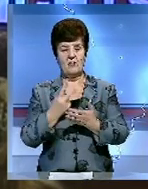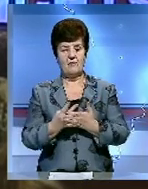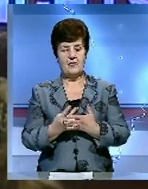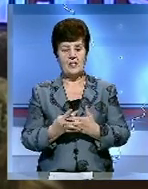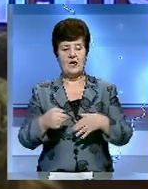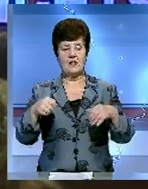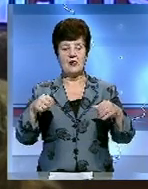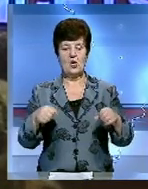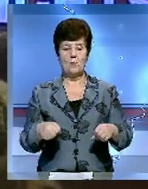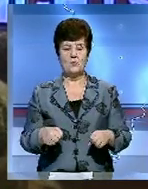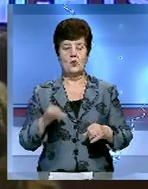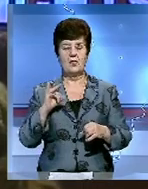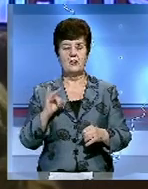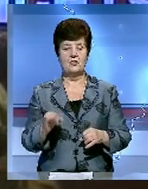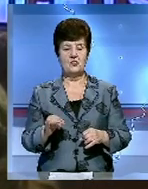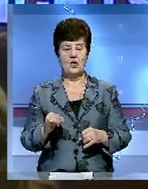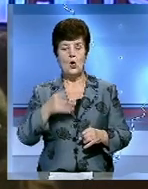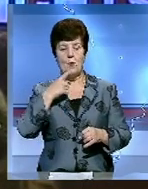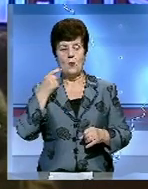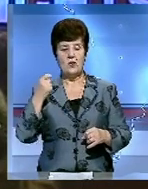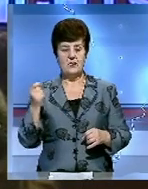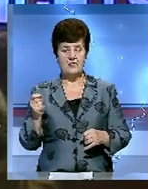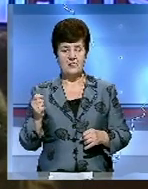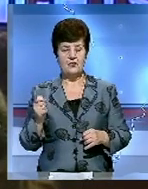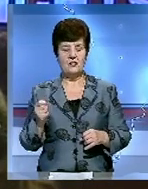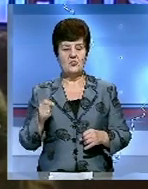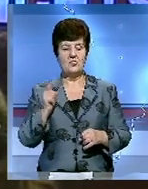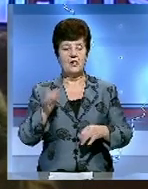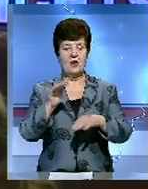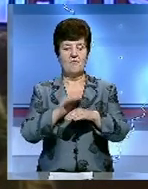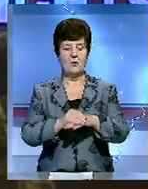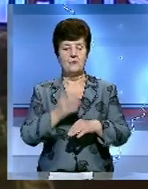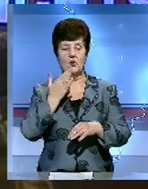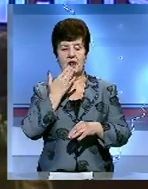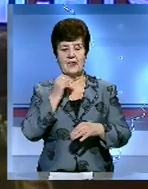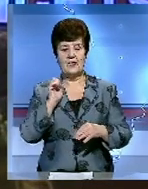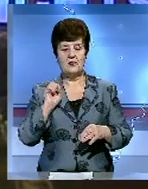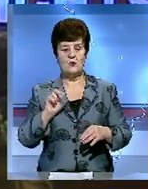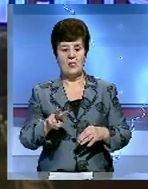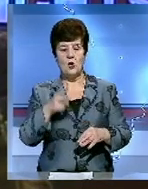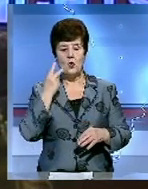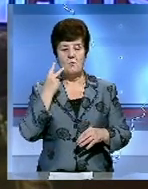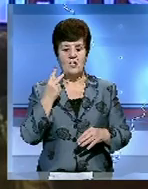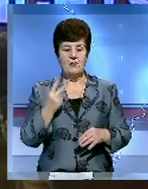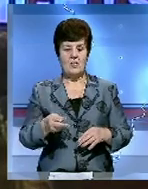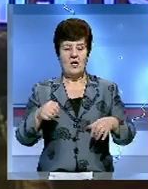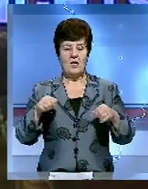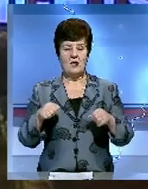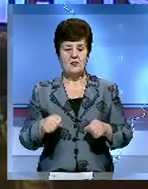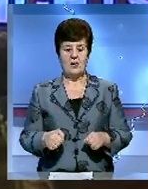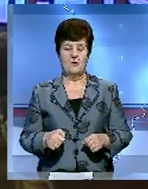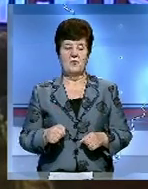drepturile civile și politice și a Pactului Internațional cu privire la drepturile